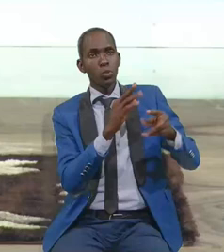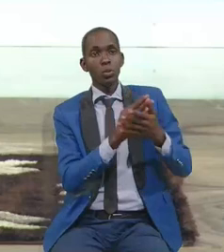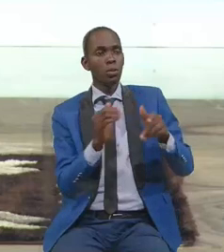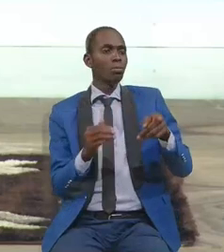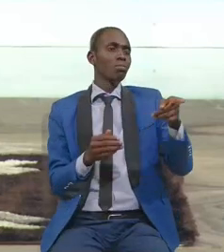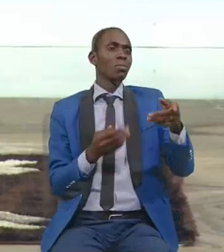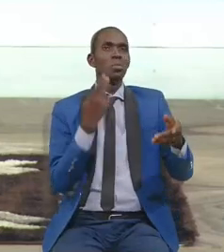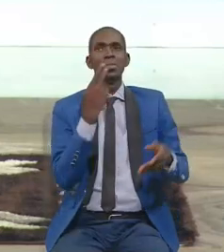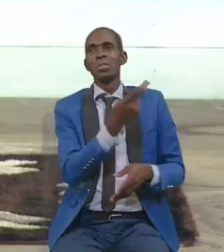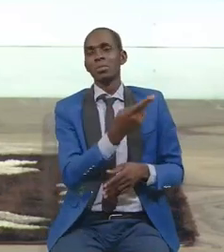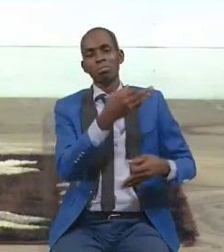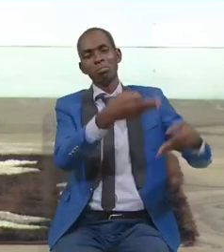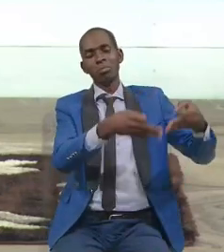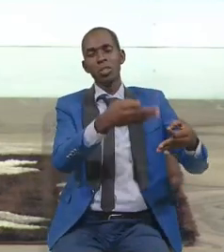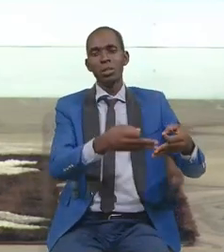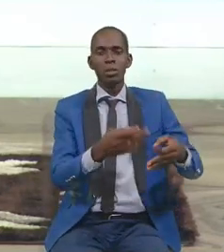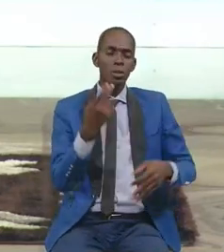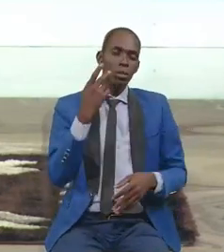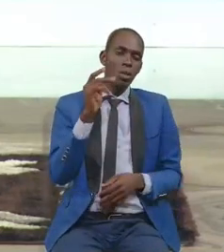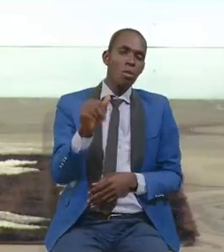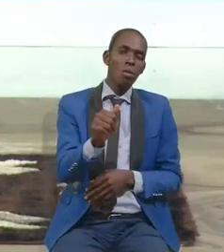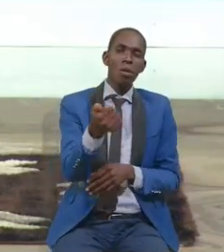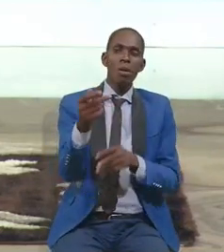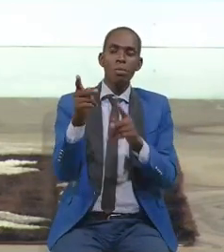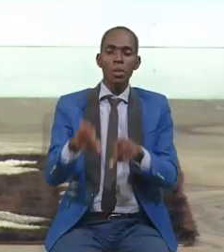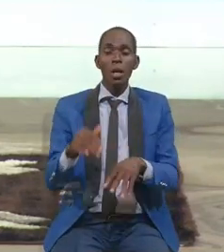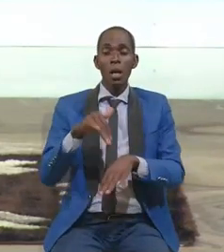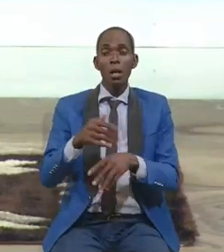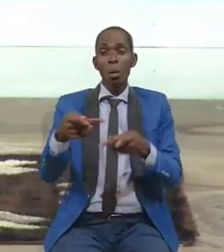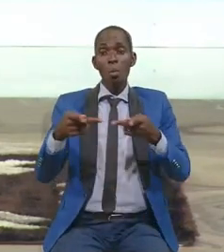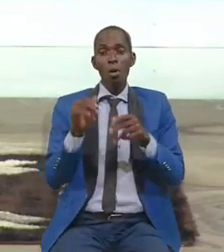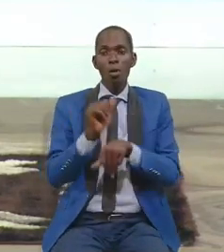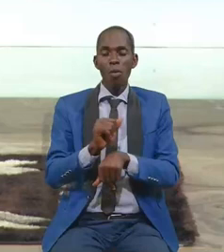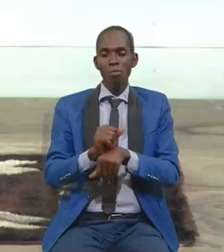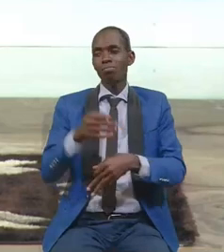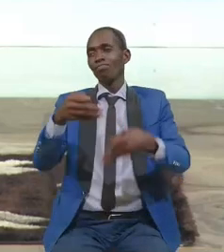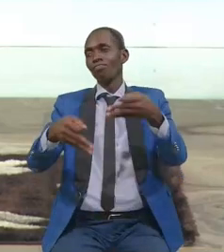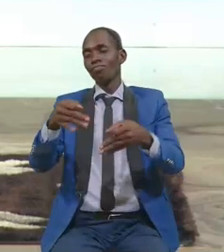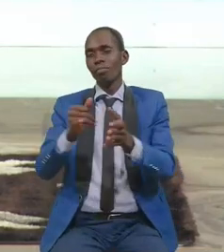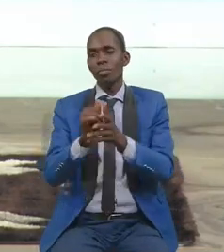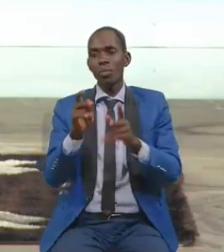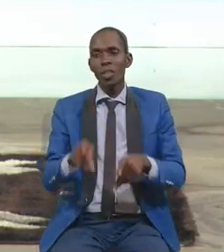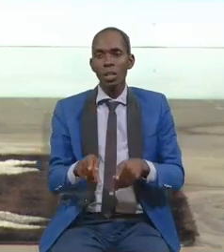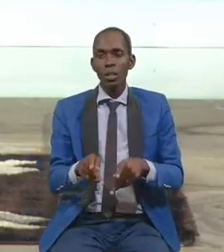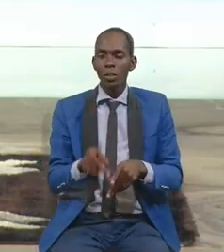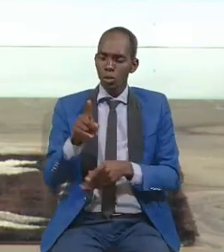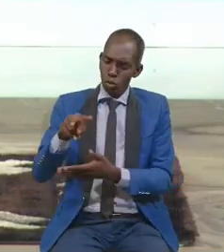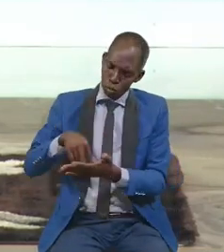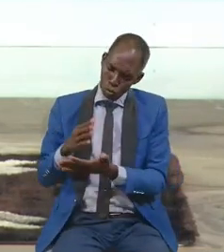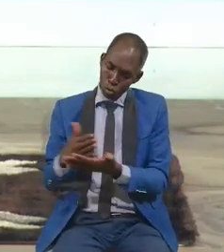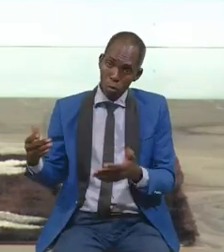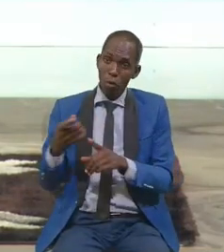Vous voyez quelqu'un au bureau, vous le jugez. vous lisez quelque chose dans le